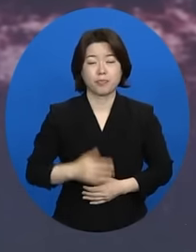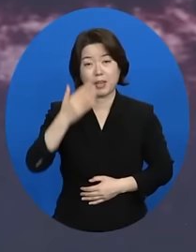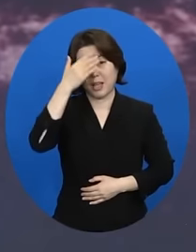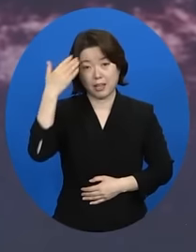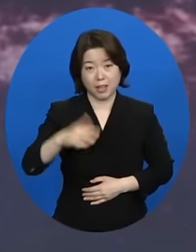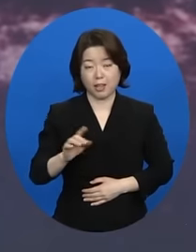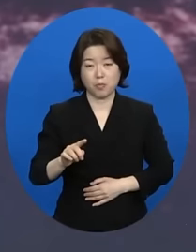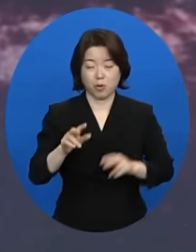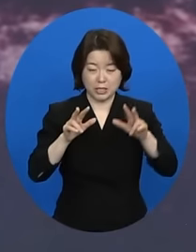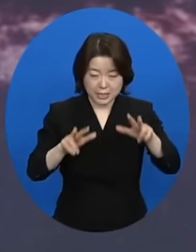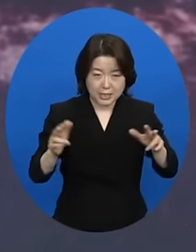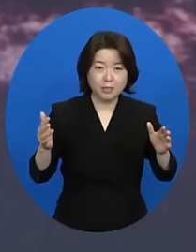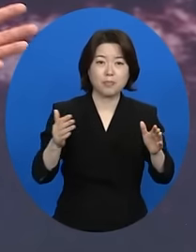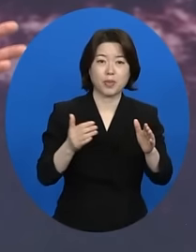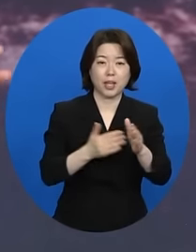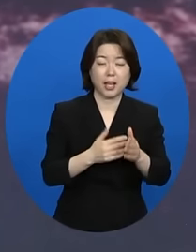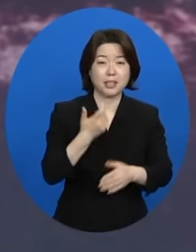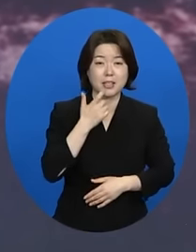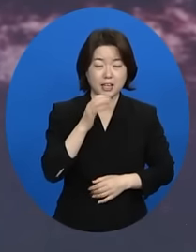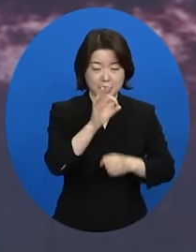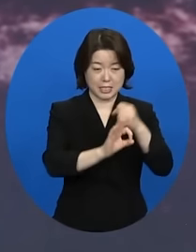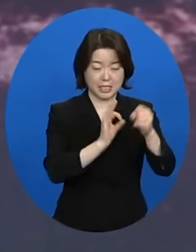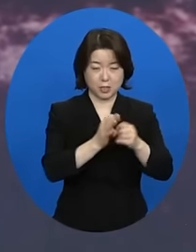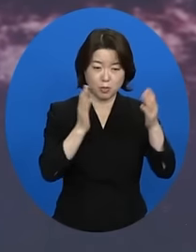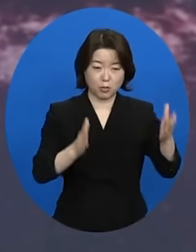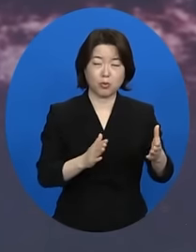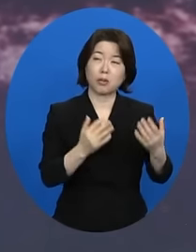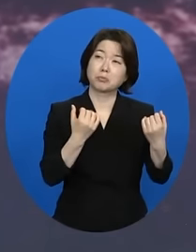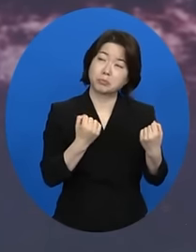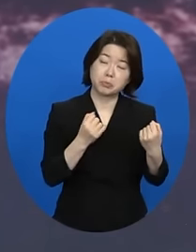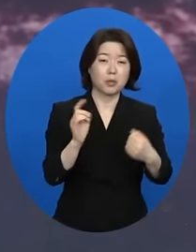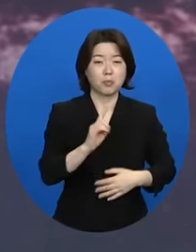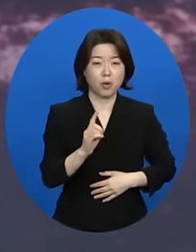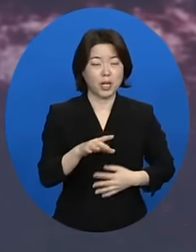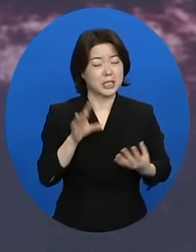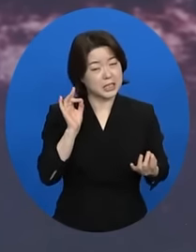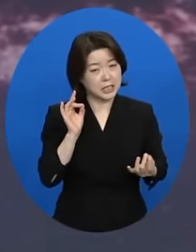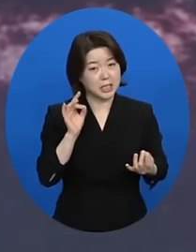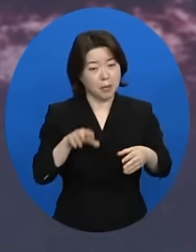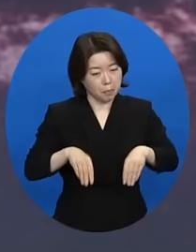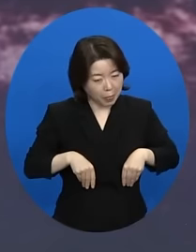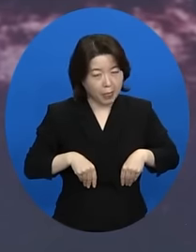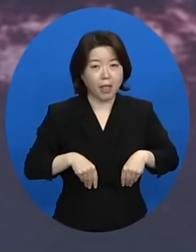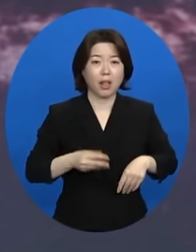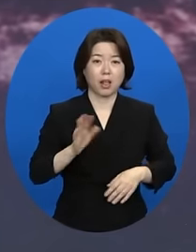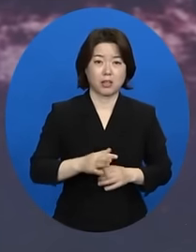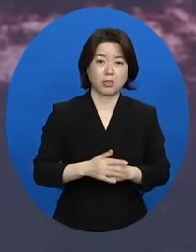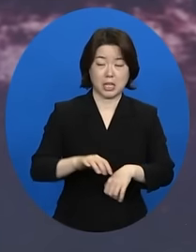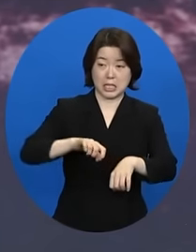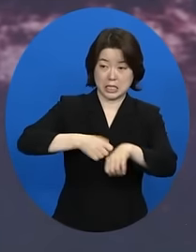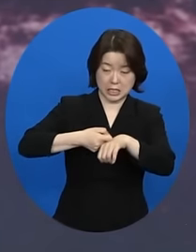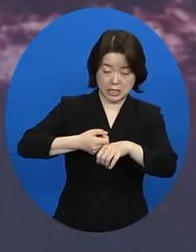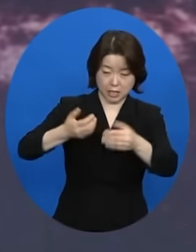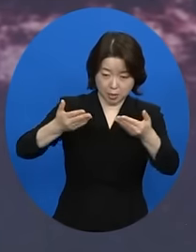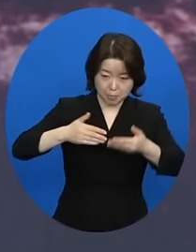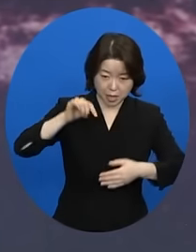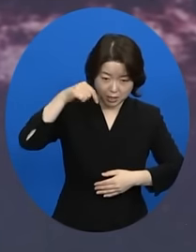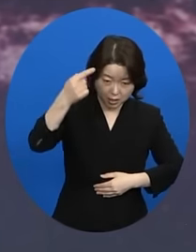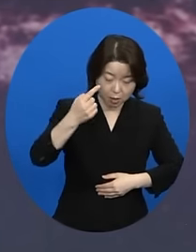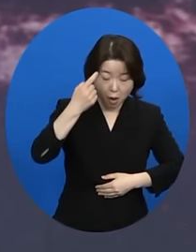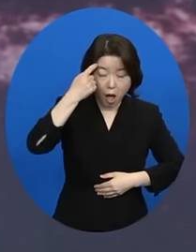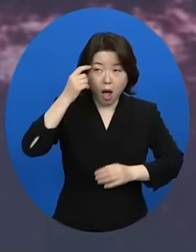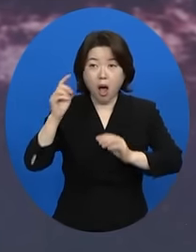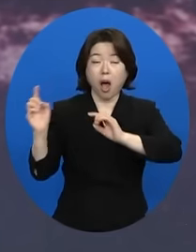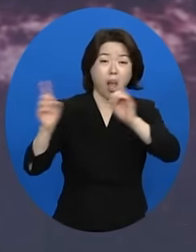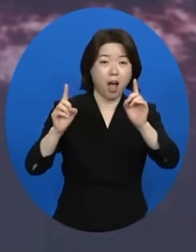것은 지금까지 야곱이 10년 동안 뭐 했는지 모르겠지만 가만히 있다가 징계를 받은 다음에서야 정신을